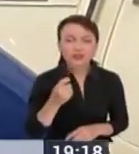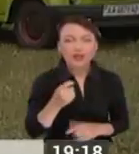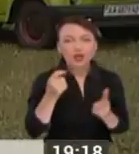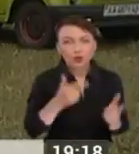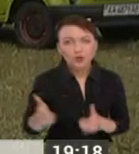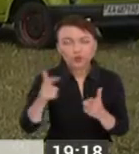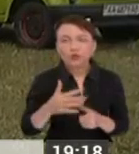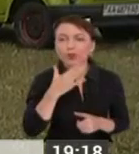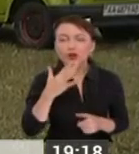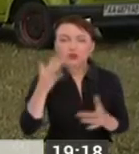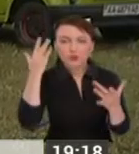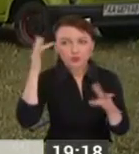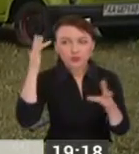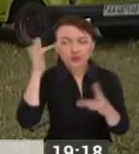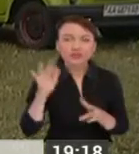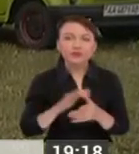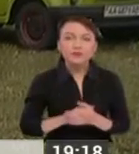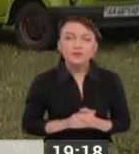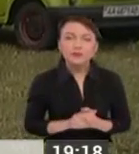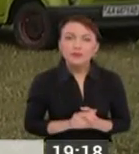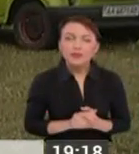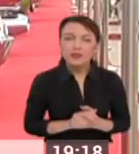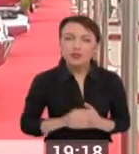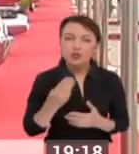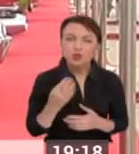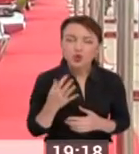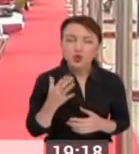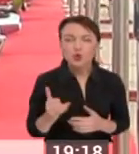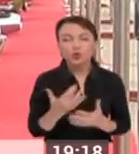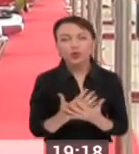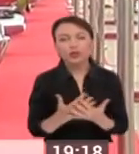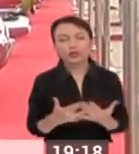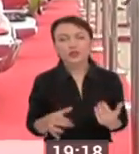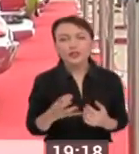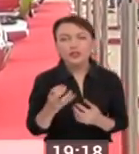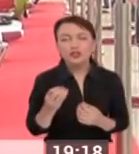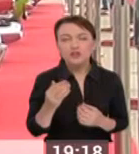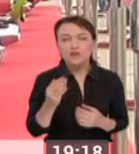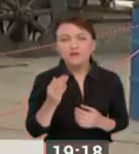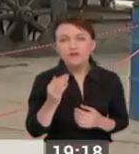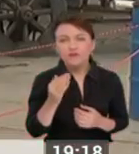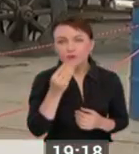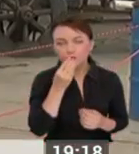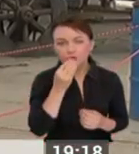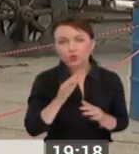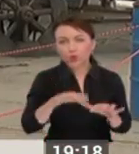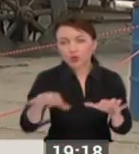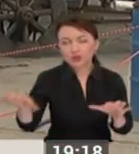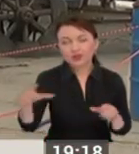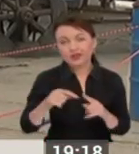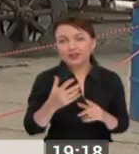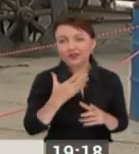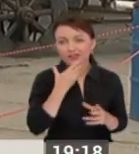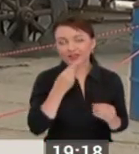готує багато сюрпризів, зокрема раллі, дрифтове шоу з ретротехнікою. А ще будуть фудкорти, ігрові зони, сотні яскравих